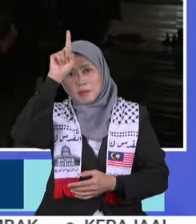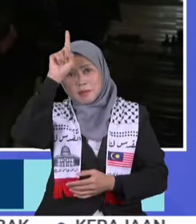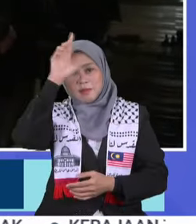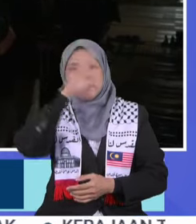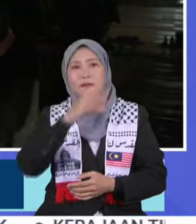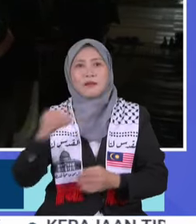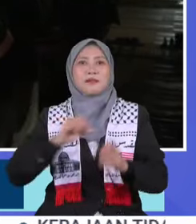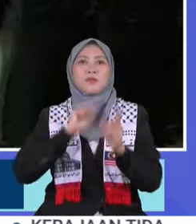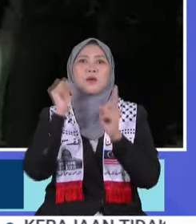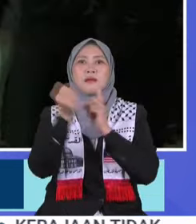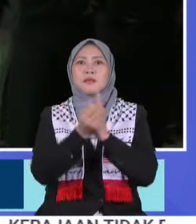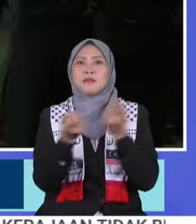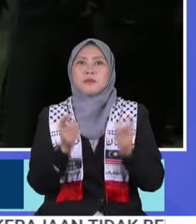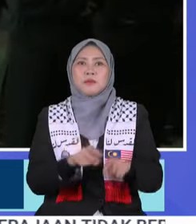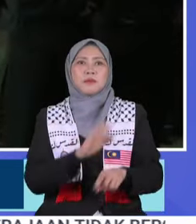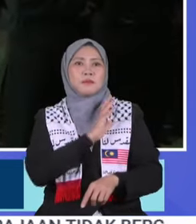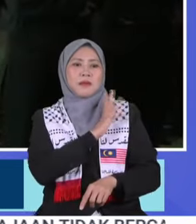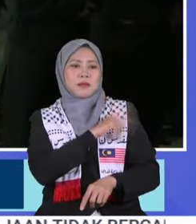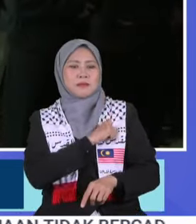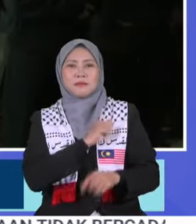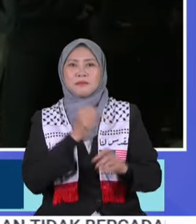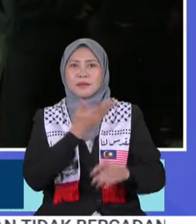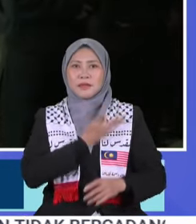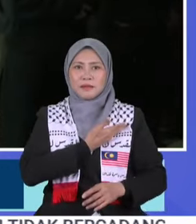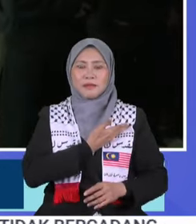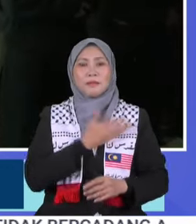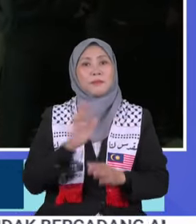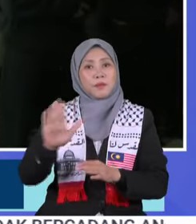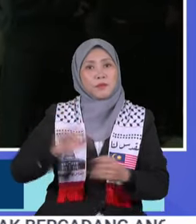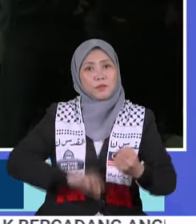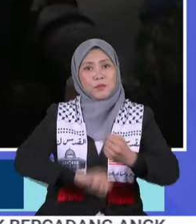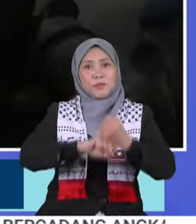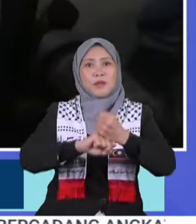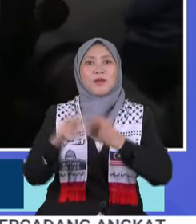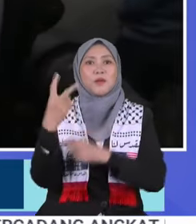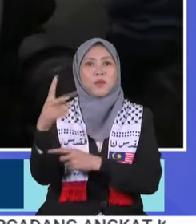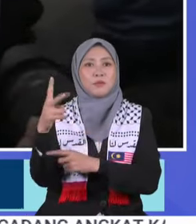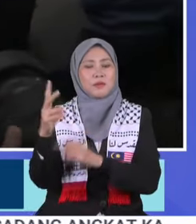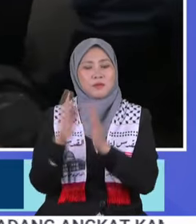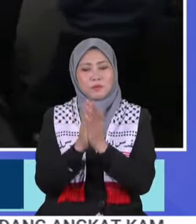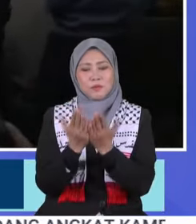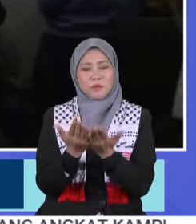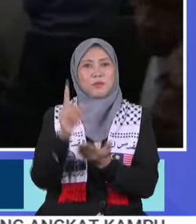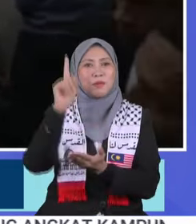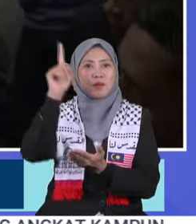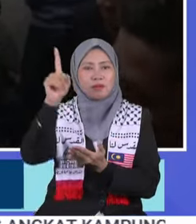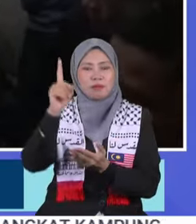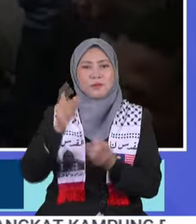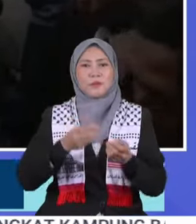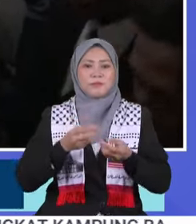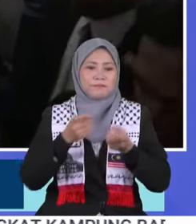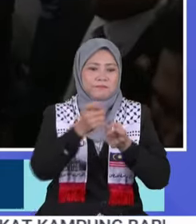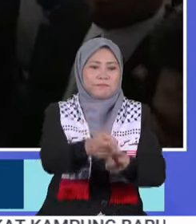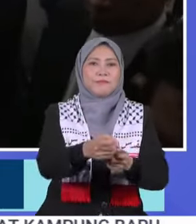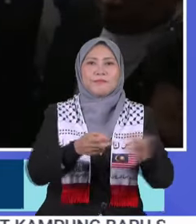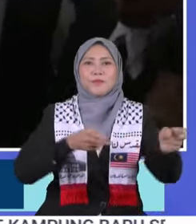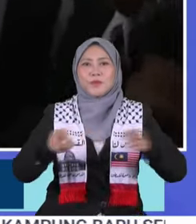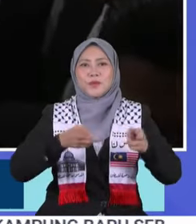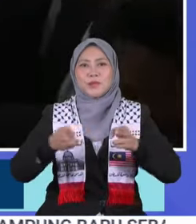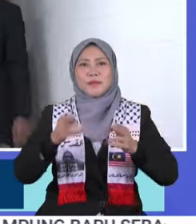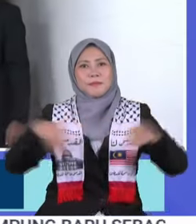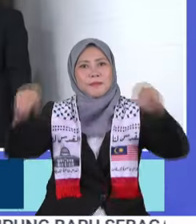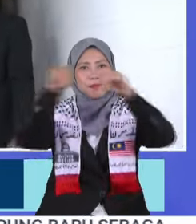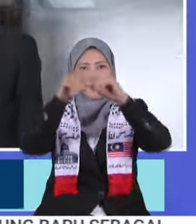dan situasi warga Palestin di Gaza. Beliau turut menyumbang 12 naskah Al-Quran kepada pengurusan masjid.